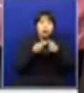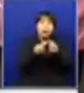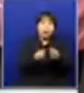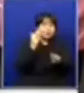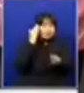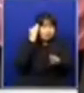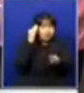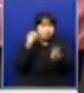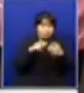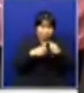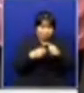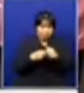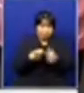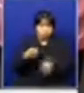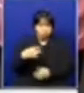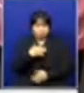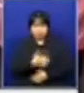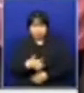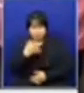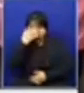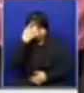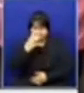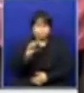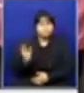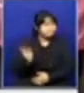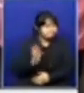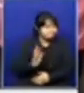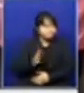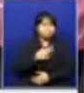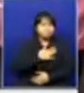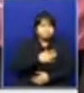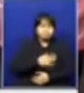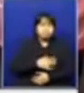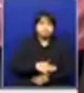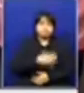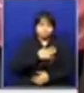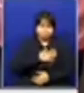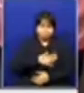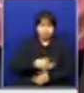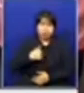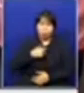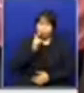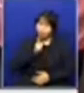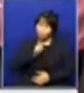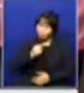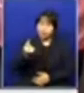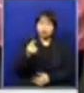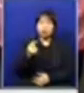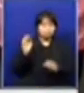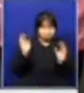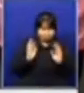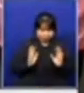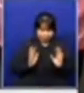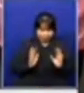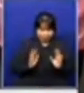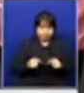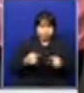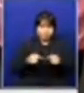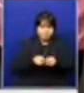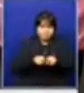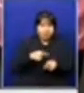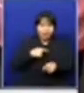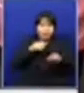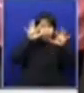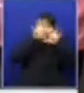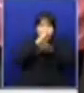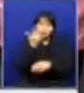ท่านอย่าเพิ่งมีอารมณ์ท่านอย่าเพิ่งมองว่าเรามีแต่ติติงเราเปรียบเสมือนกระจกเงาแ